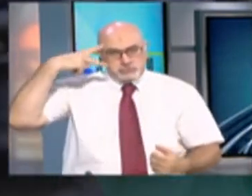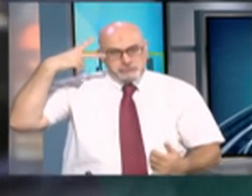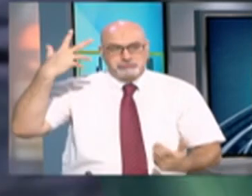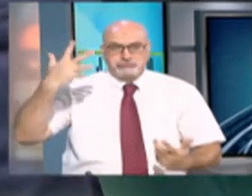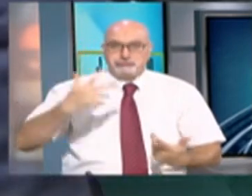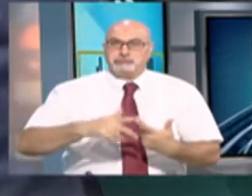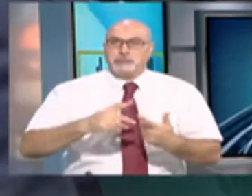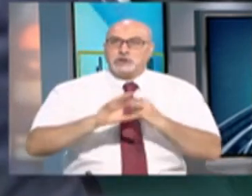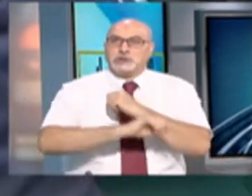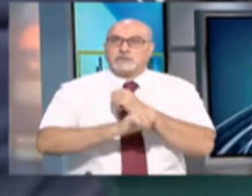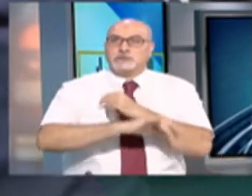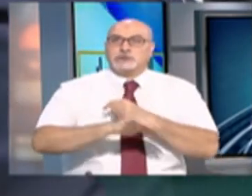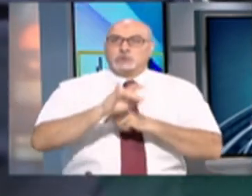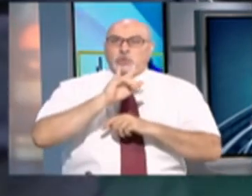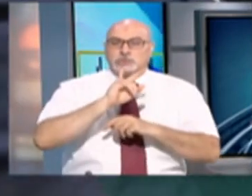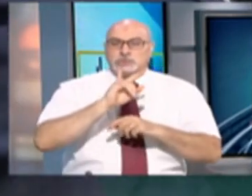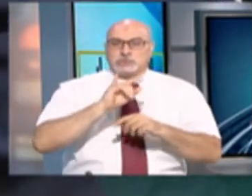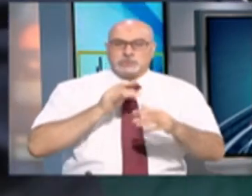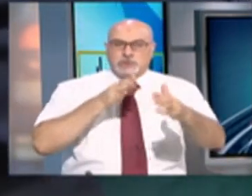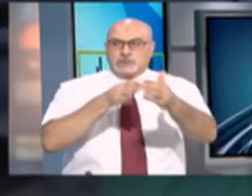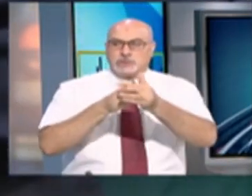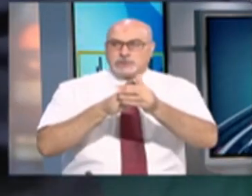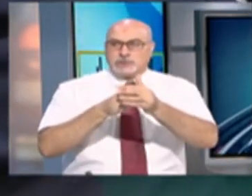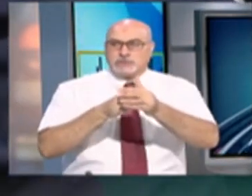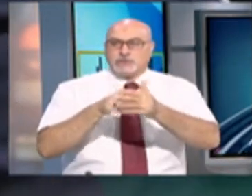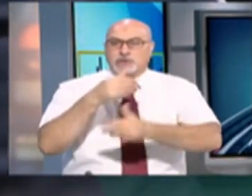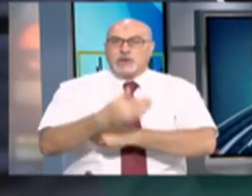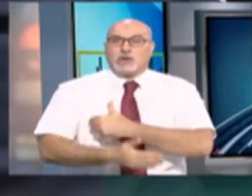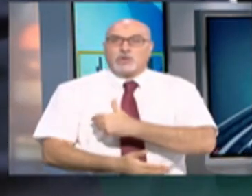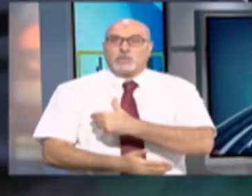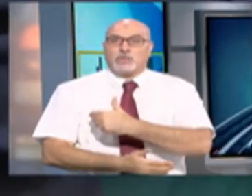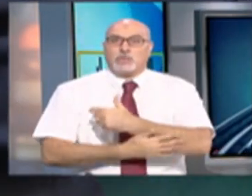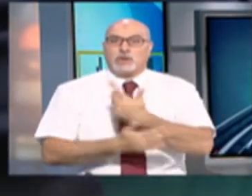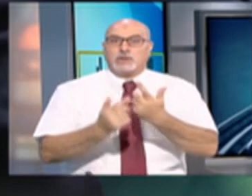وخدمات فندقية من شأنه دعم القدرات